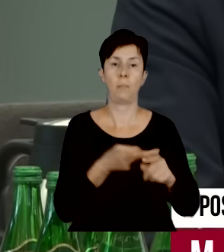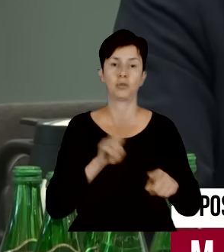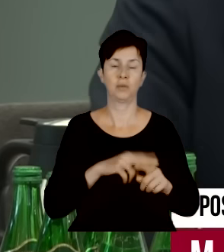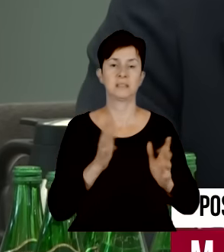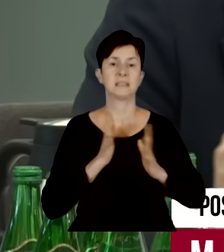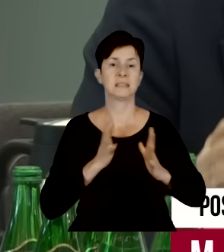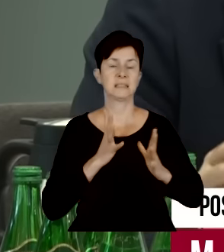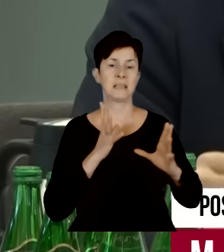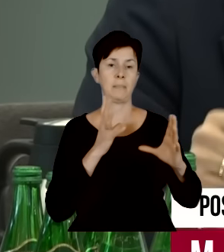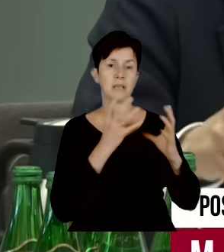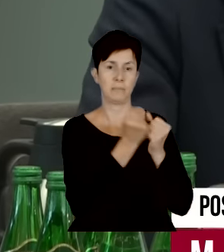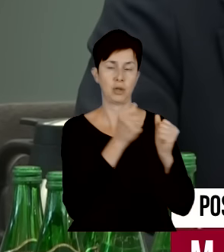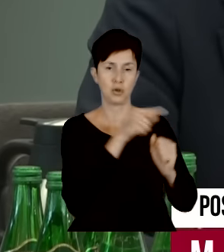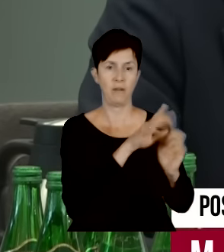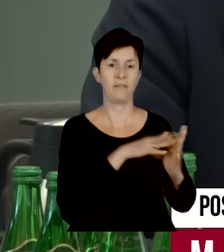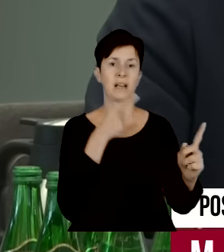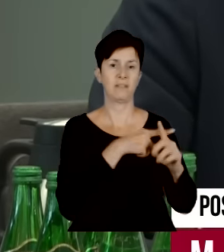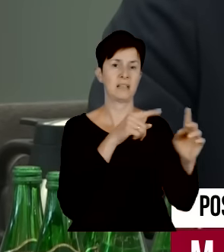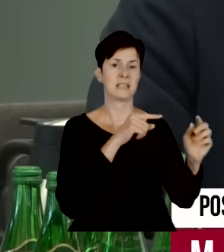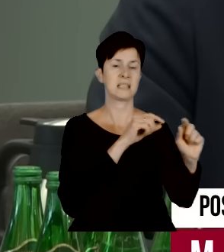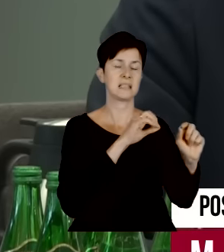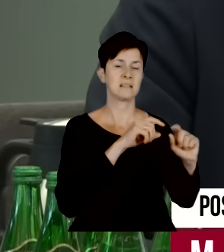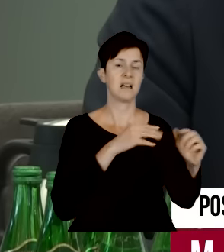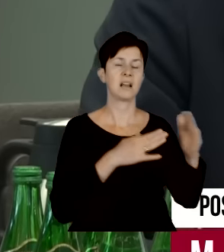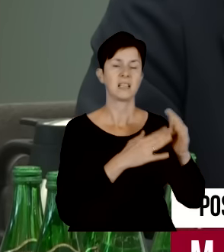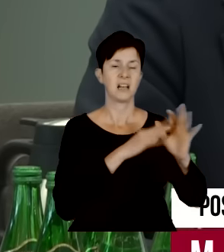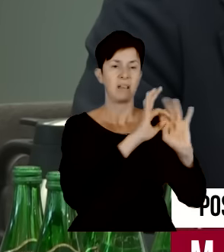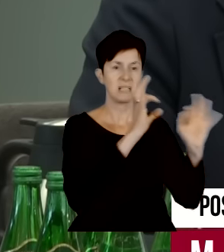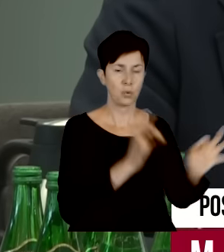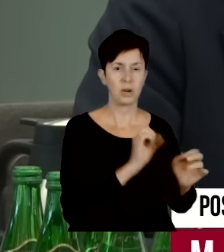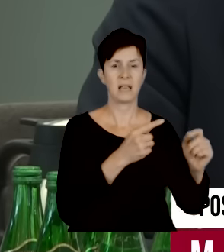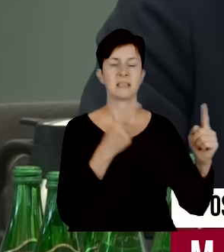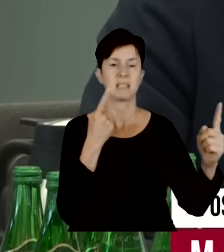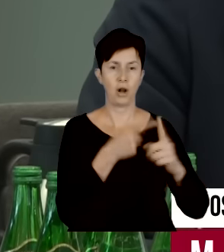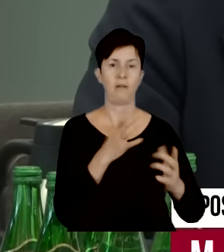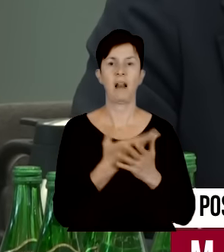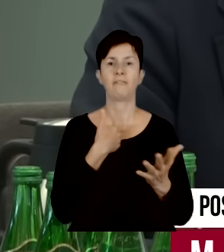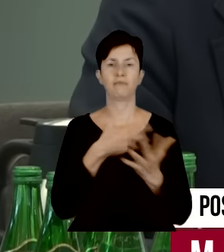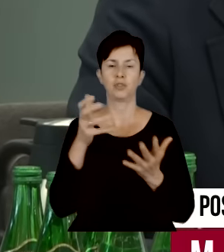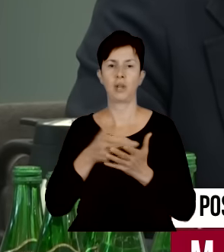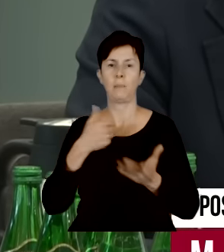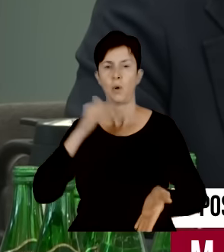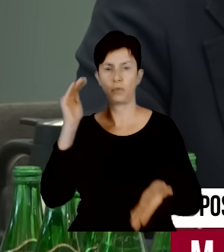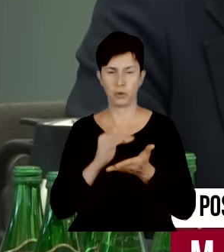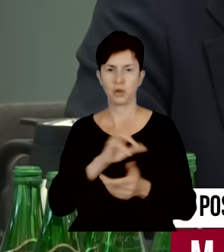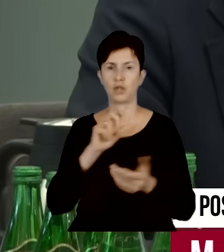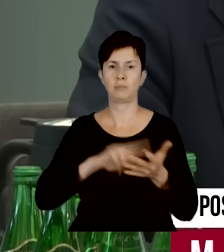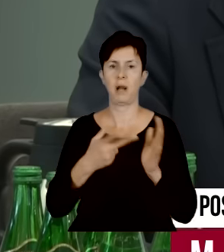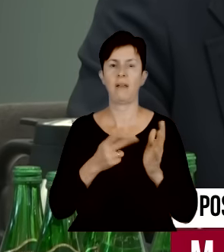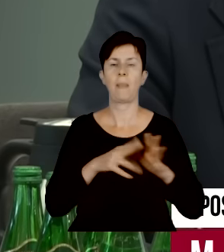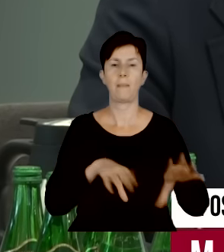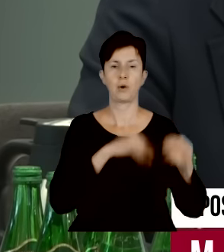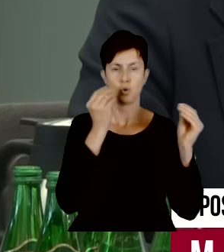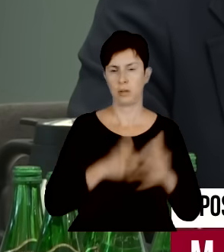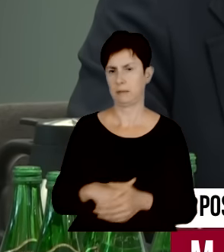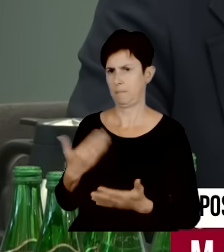rezerwie celowej i w rezerwie ogólnej ostatecznie koszty okazały się dużo niższe niż założenia pierwotne To dlaczego później